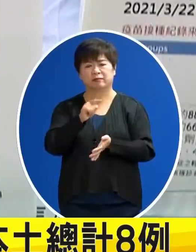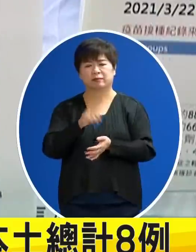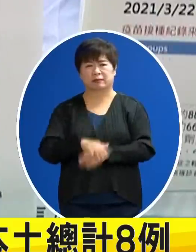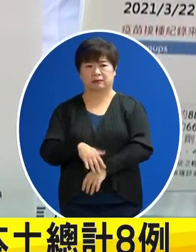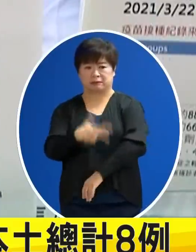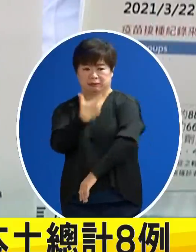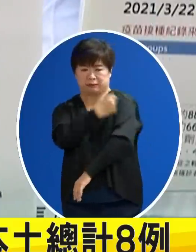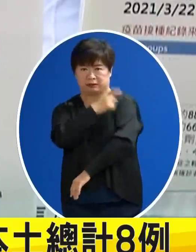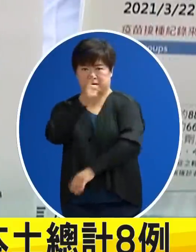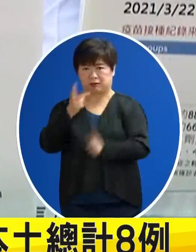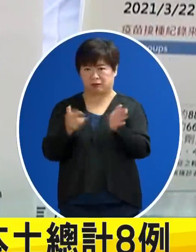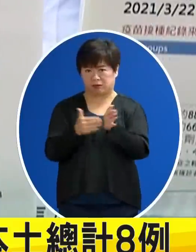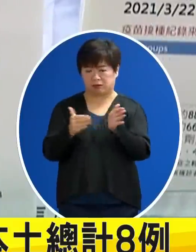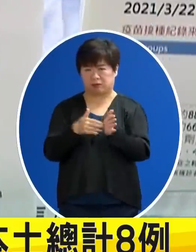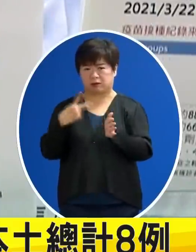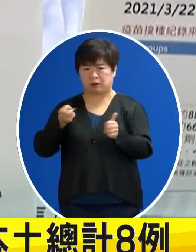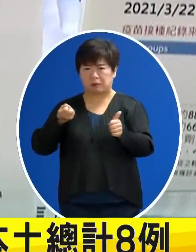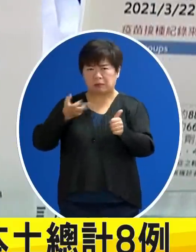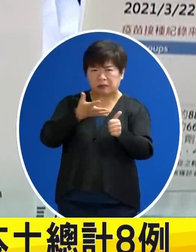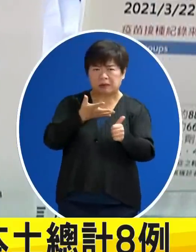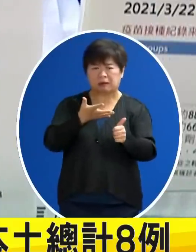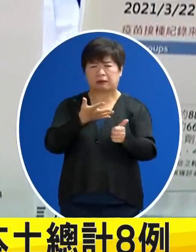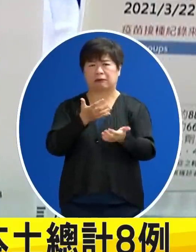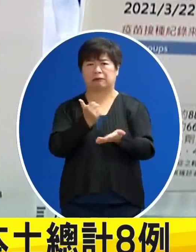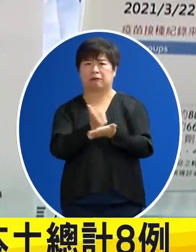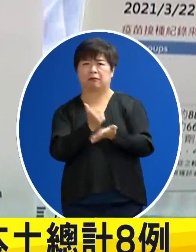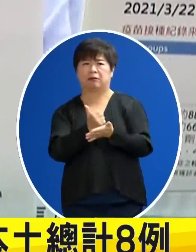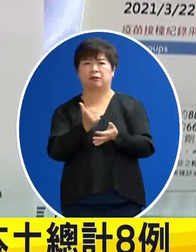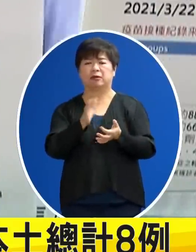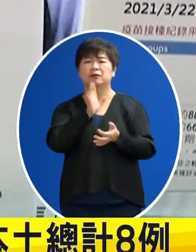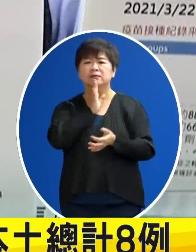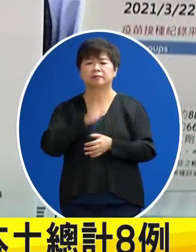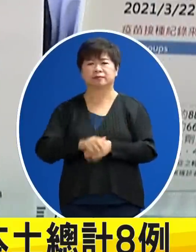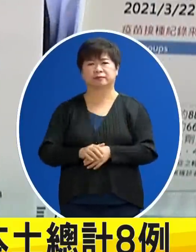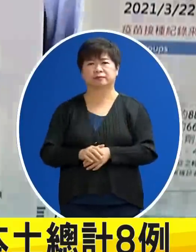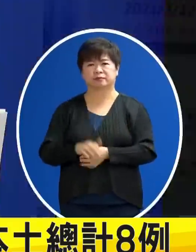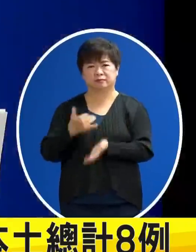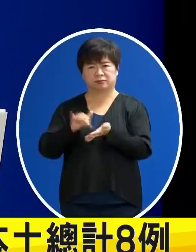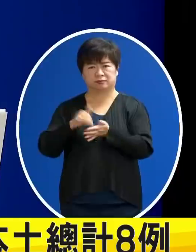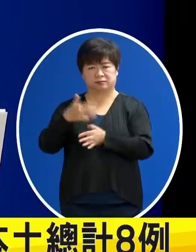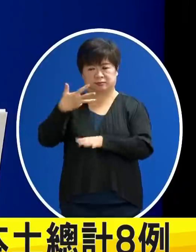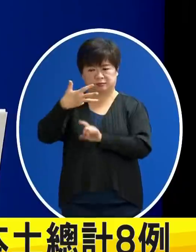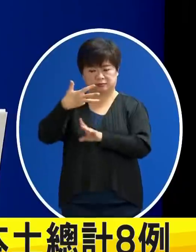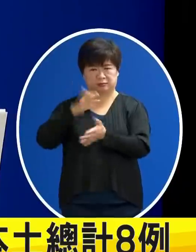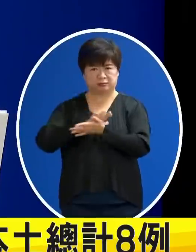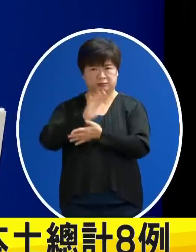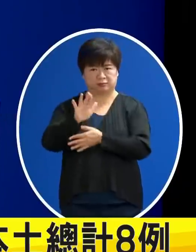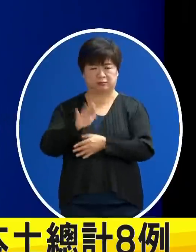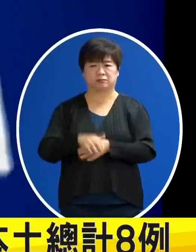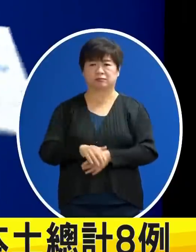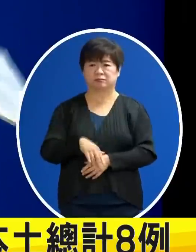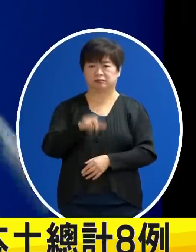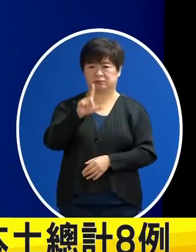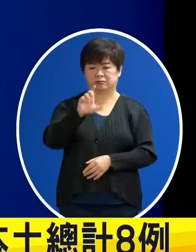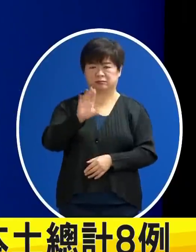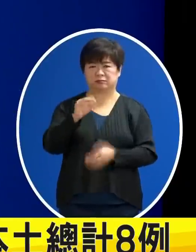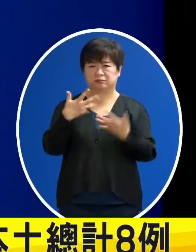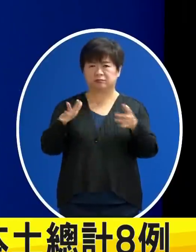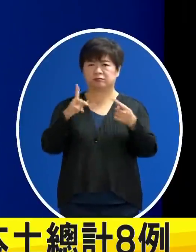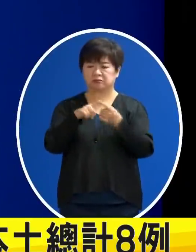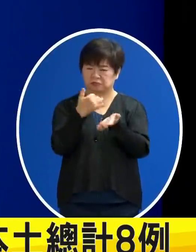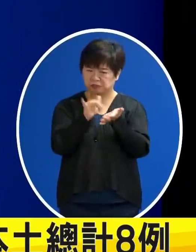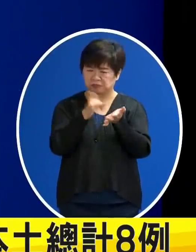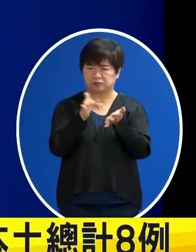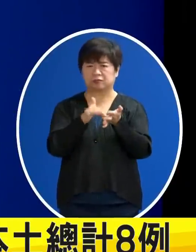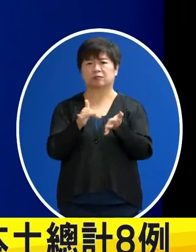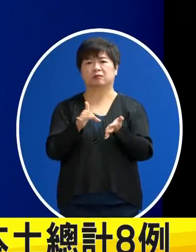破的发生率的话，就是用8除以8月15号的接种人数啊，是44万1410。 好，今天看到 CDC 记者会呢，特别也整